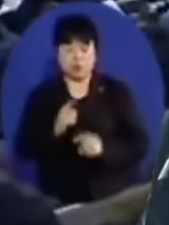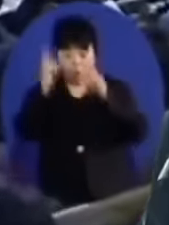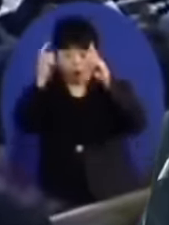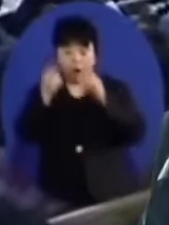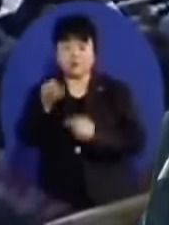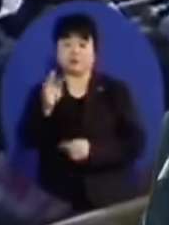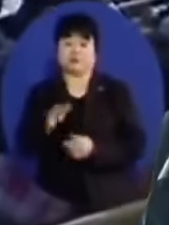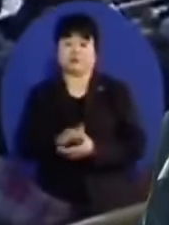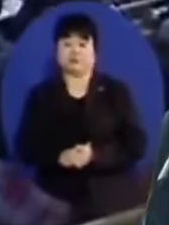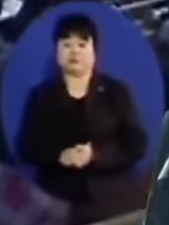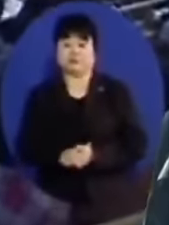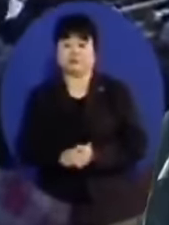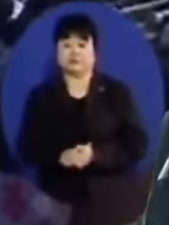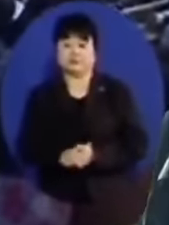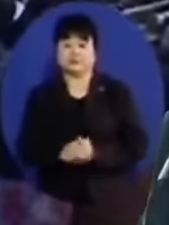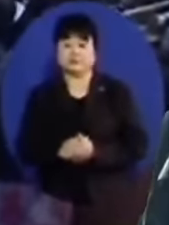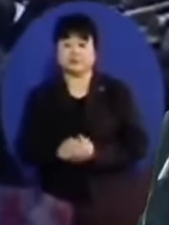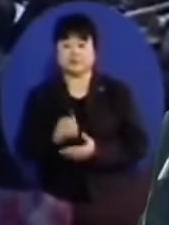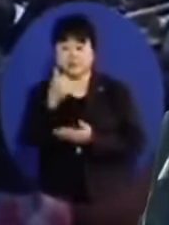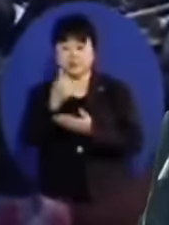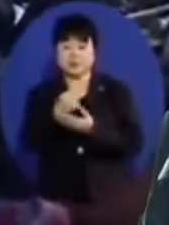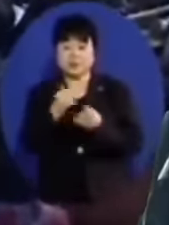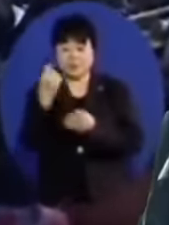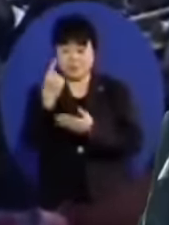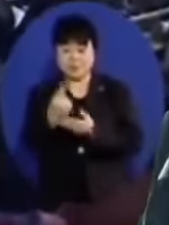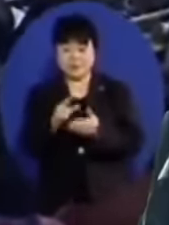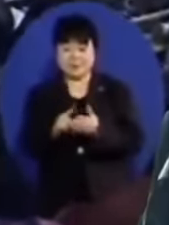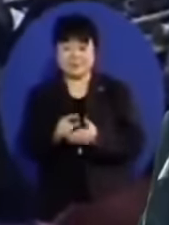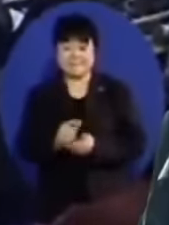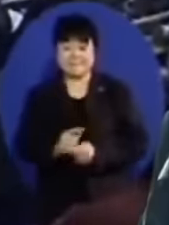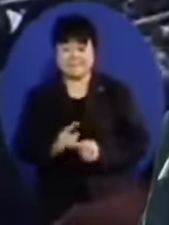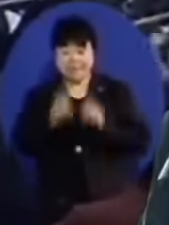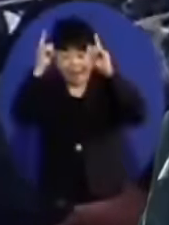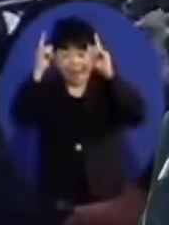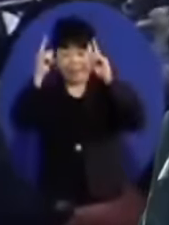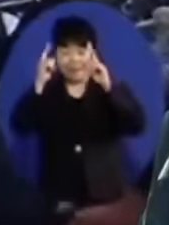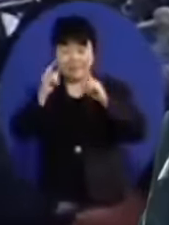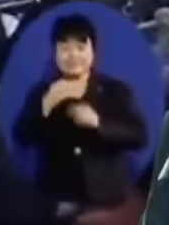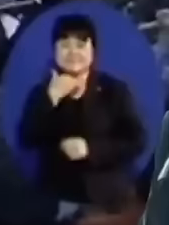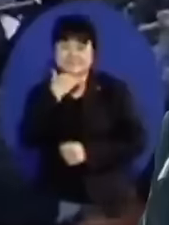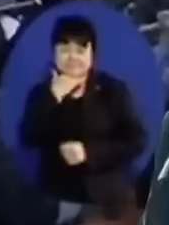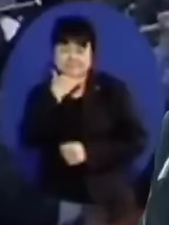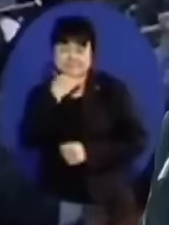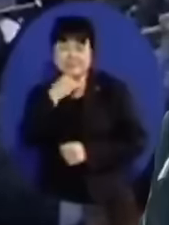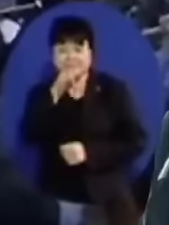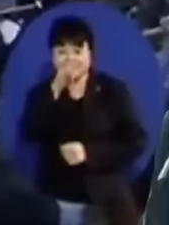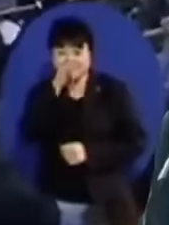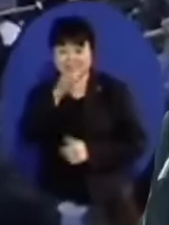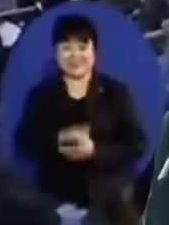그래서 손님이 나오기만 하면 벼락을 칠 작정을 하고 기다리고 있습니다.